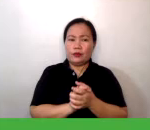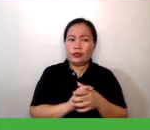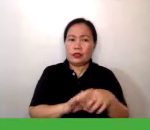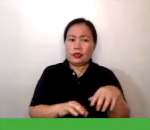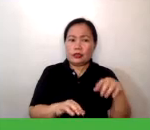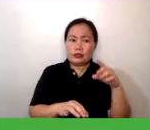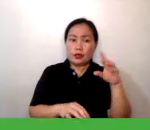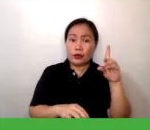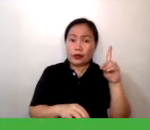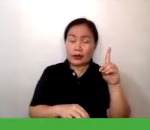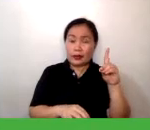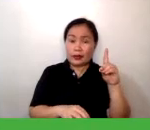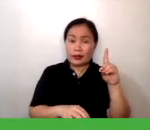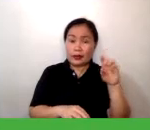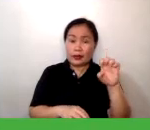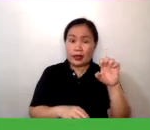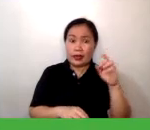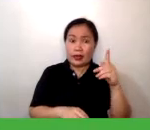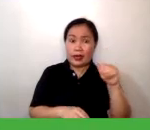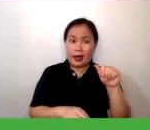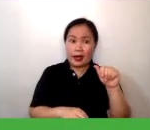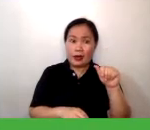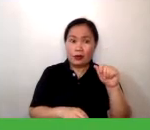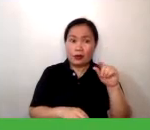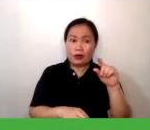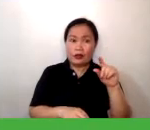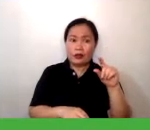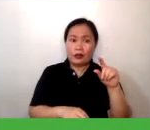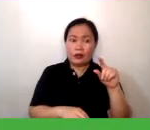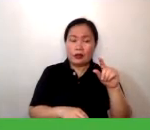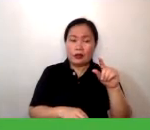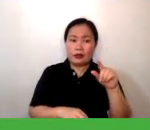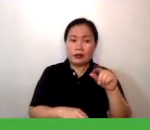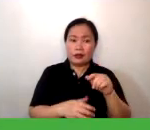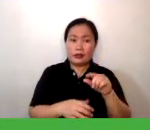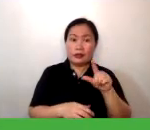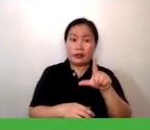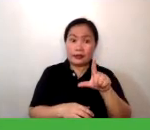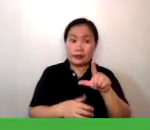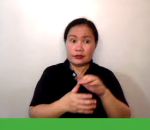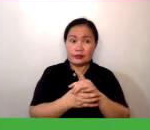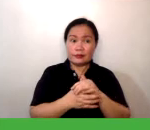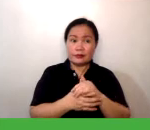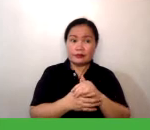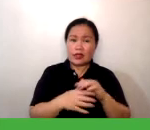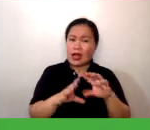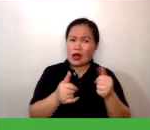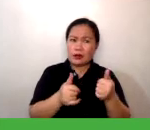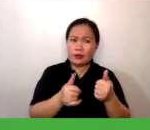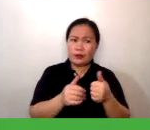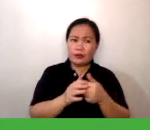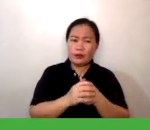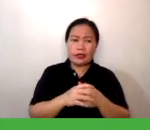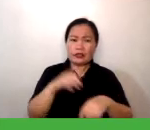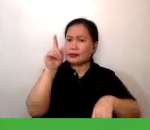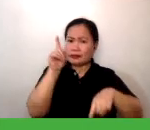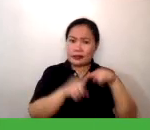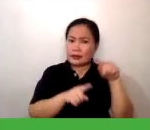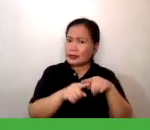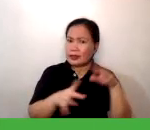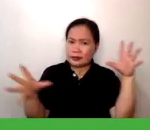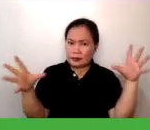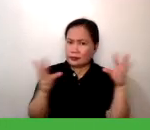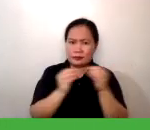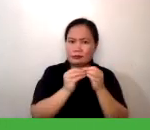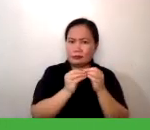ng decaliters. So, ito, naka-deca na. Paano ito? So, hindi mo siya pwedeng